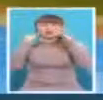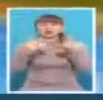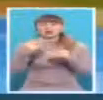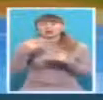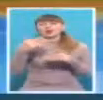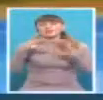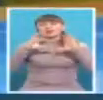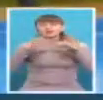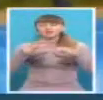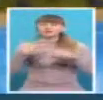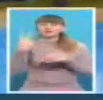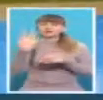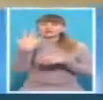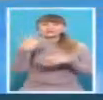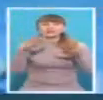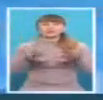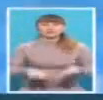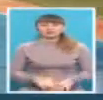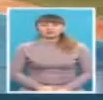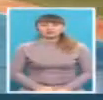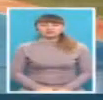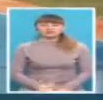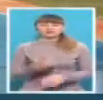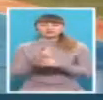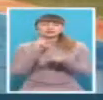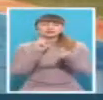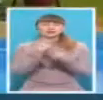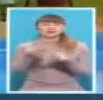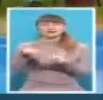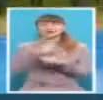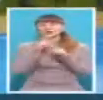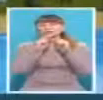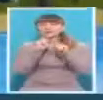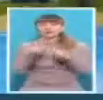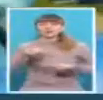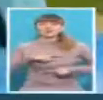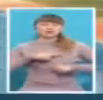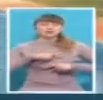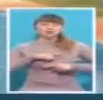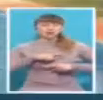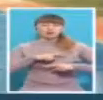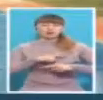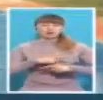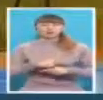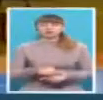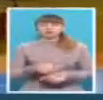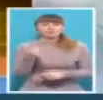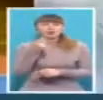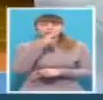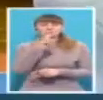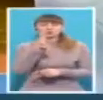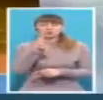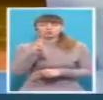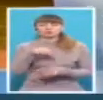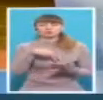қанжығасына байлады. Ал қола медальға 58 келідегі Айтуар Шайкенов ие болды. Қазақстан командасы сапына 90-да өтетін финалда Гран-при додасына Смайыл